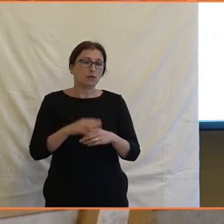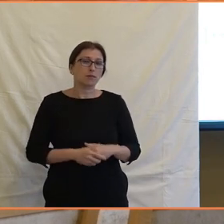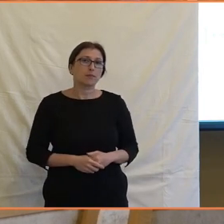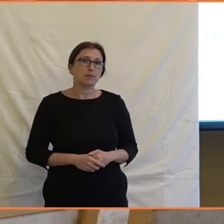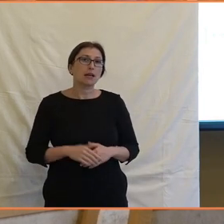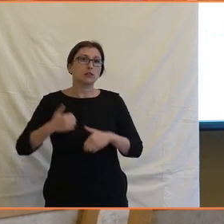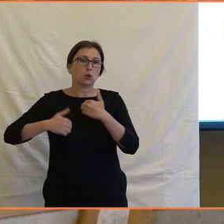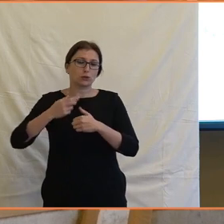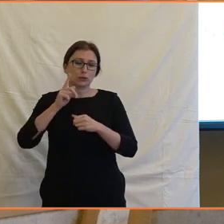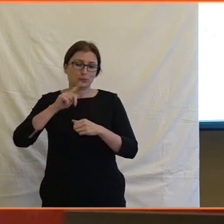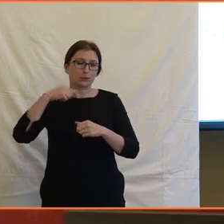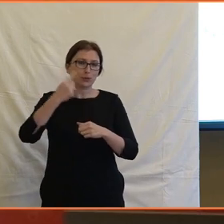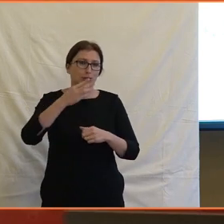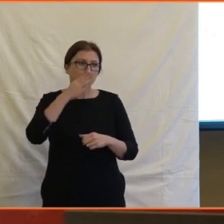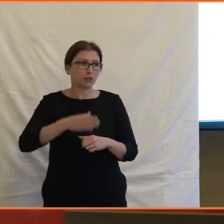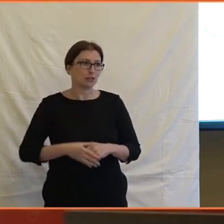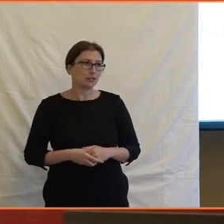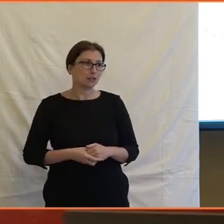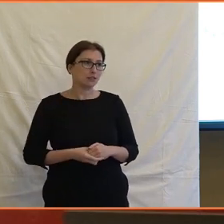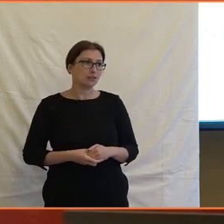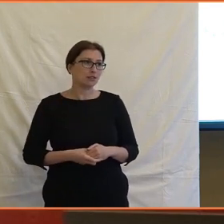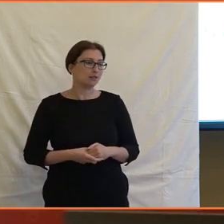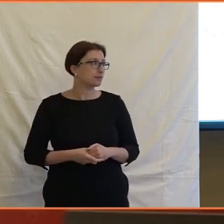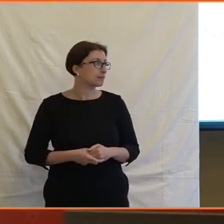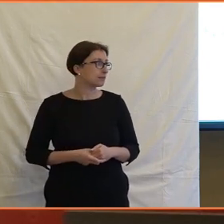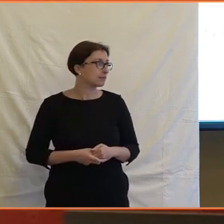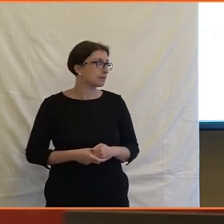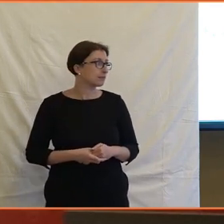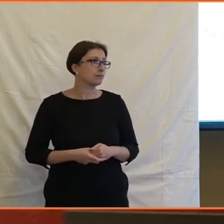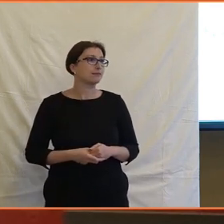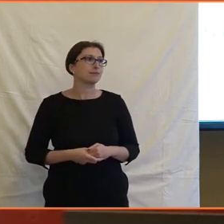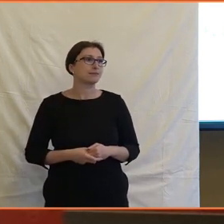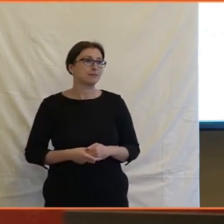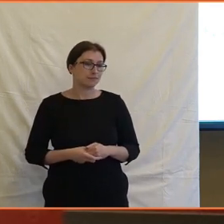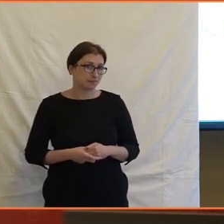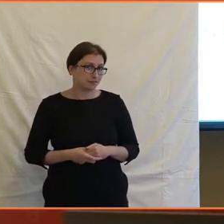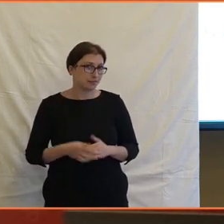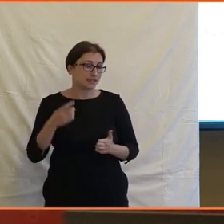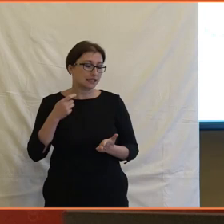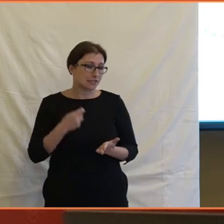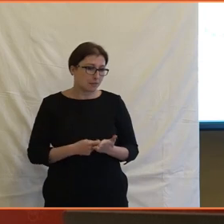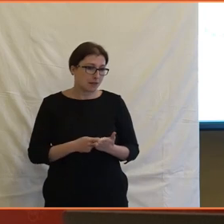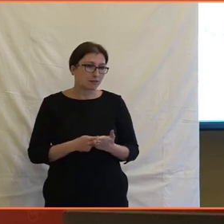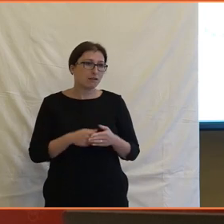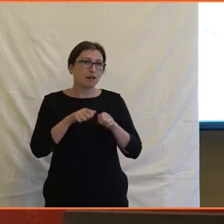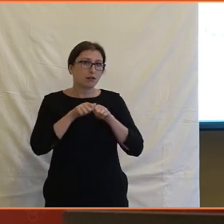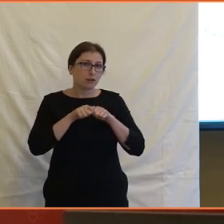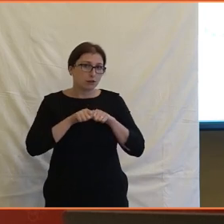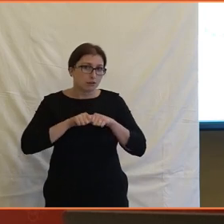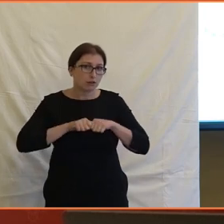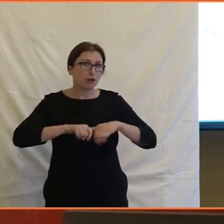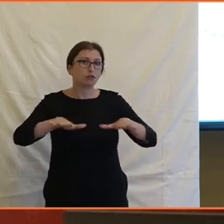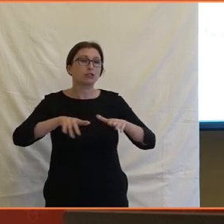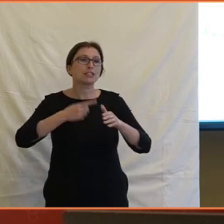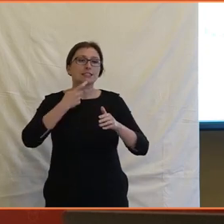příště. Tak jo, takže to rozšíření těch